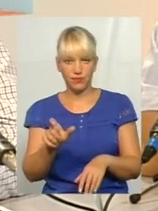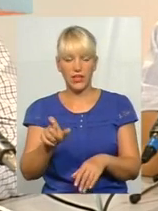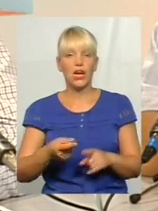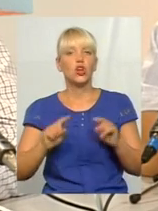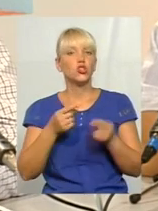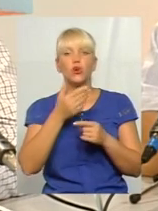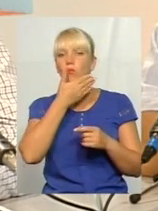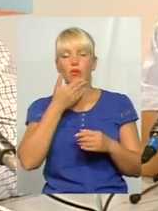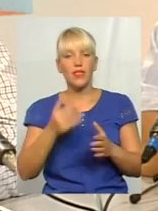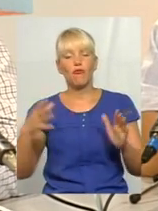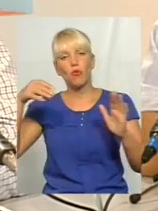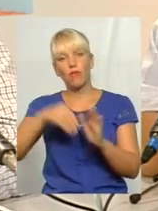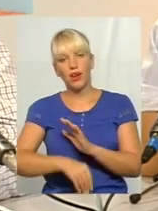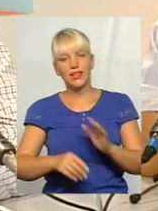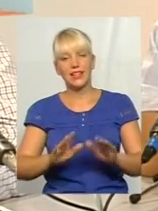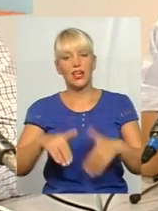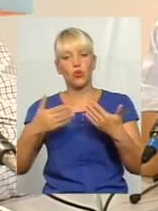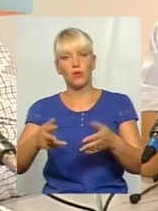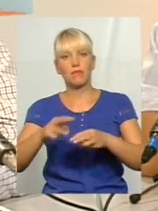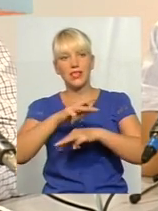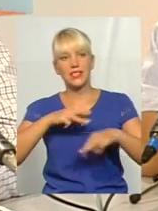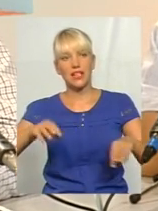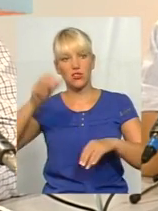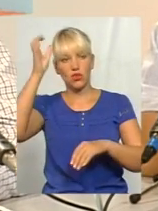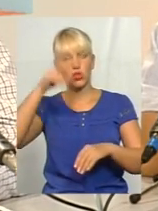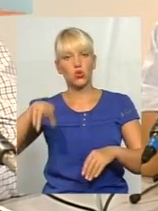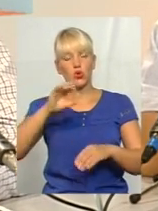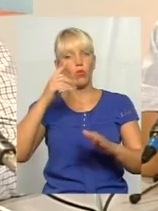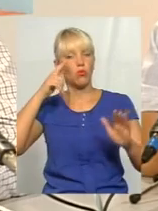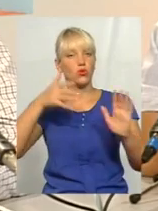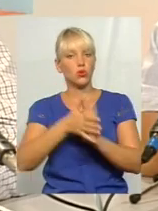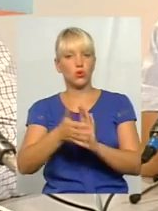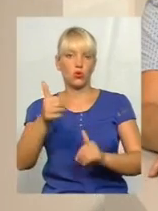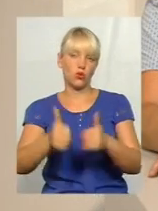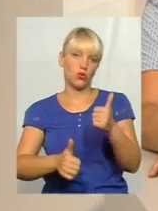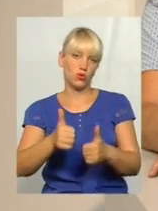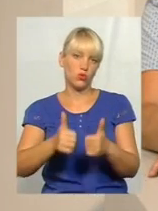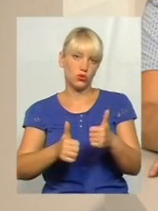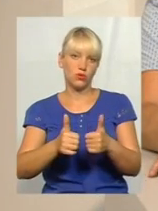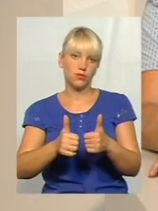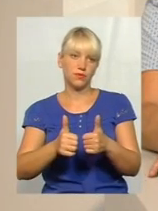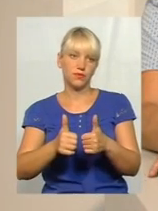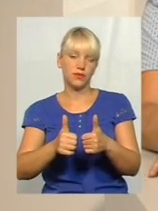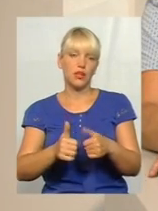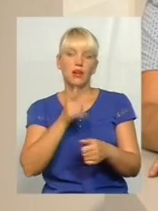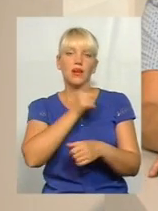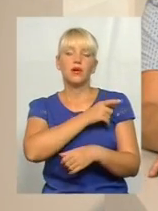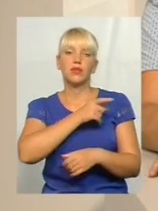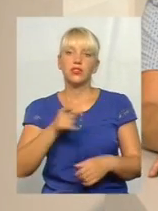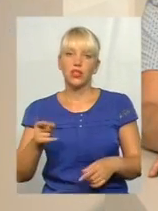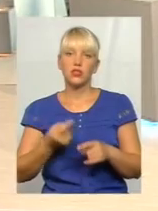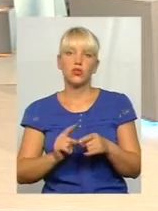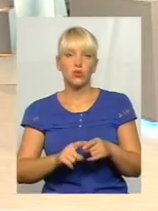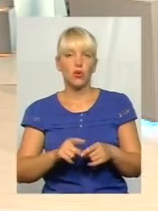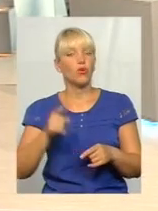чому запровадити рекомендацію Міністерства освіти щодо прозорого конкурсу під час цього